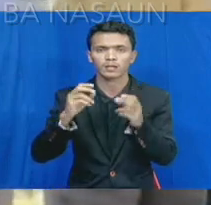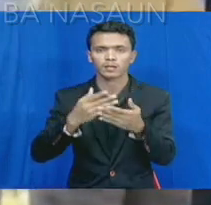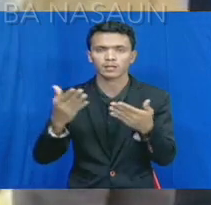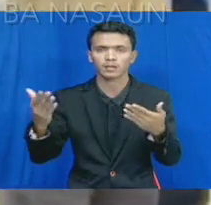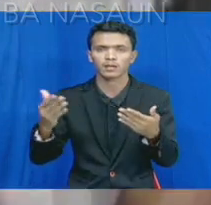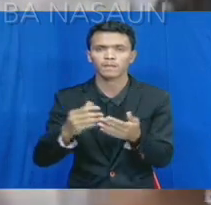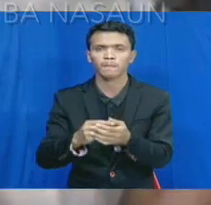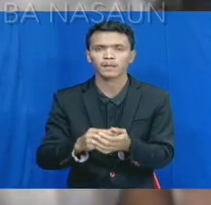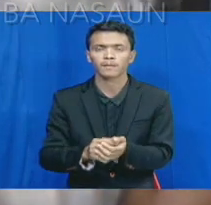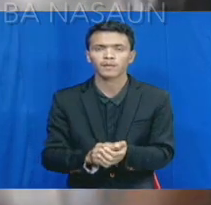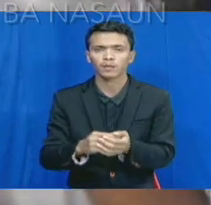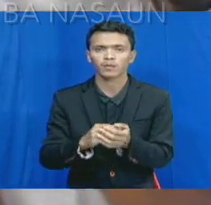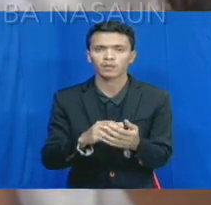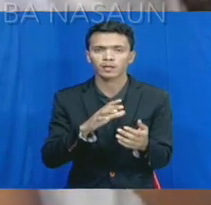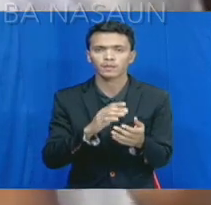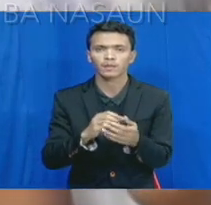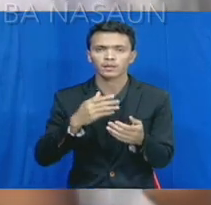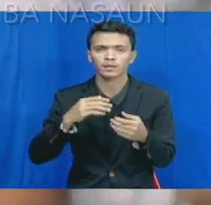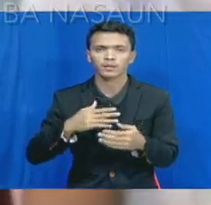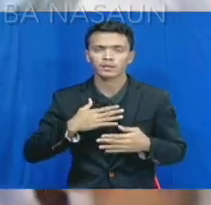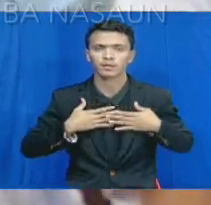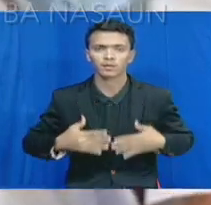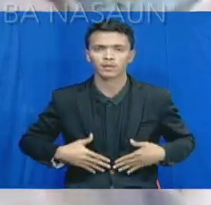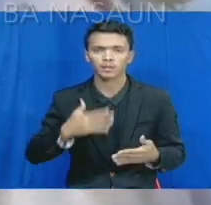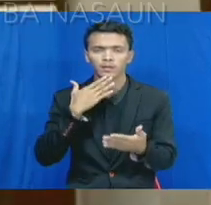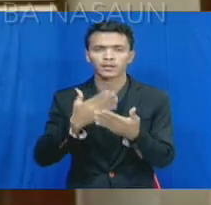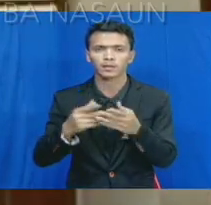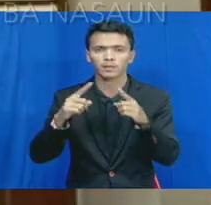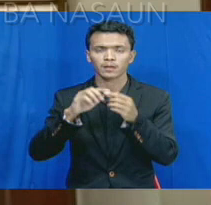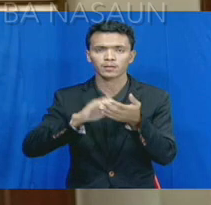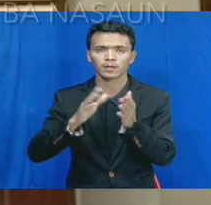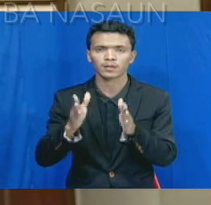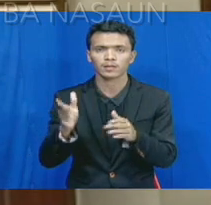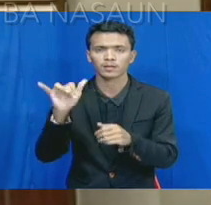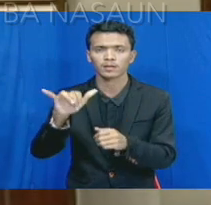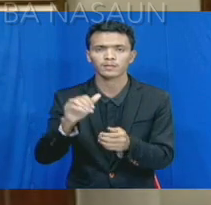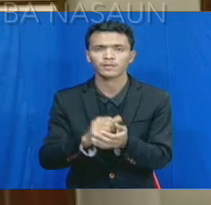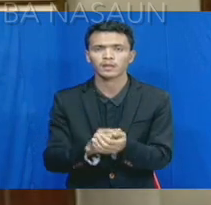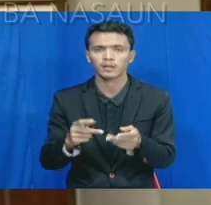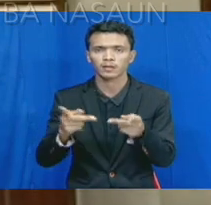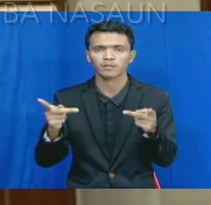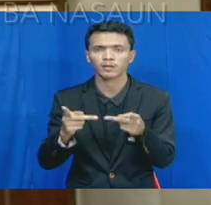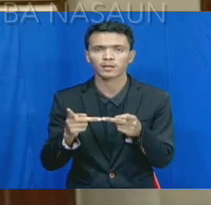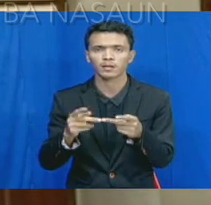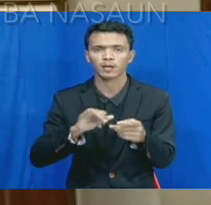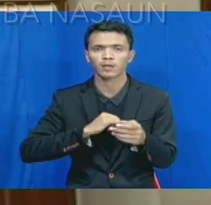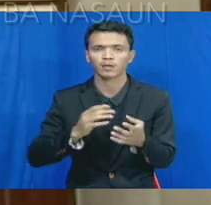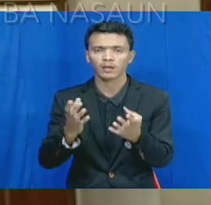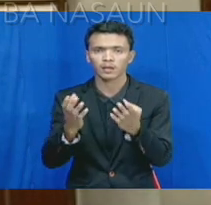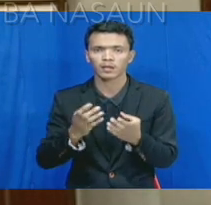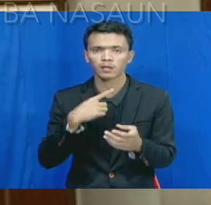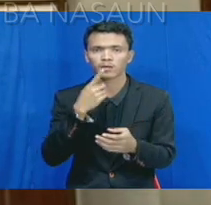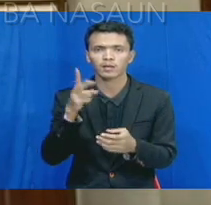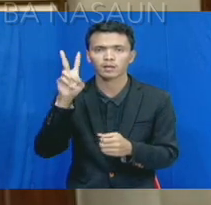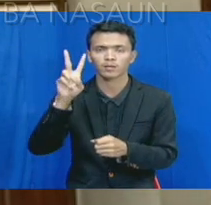facilidade, rode garantia saúde nebedia ba estudante Sira. Nebe hoje, e a fatenga ne hokara dean batruade.